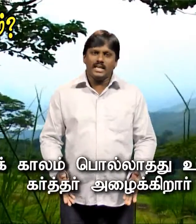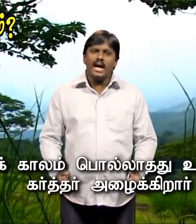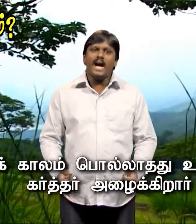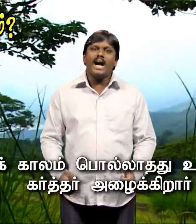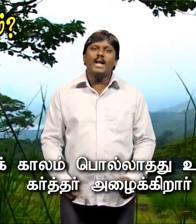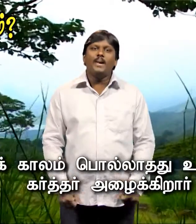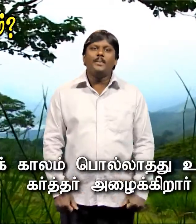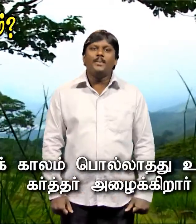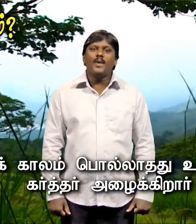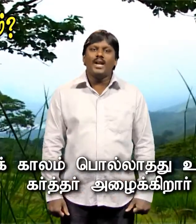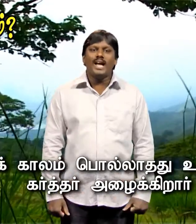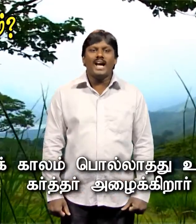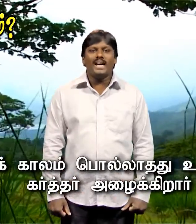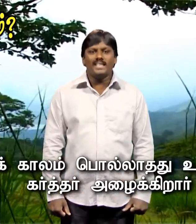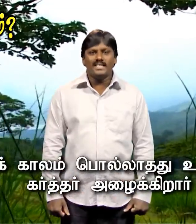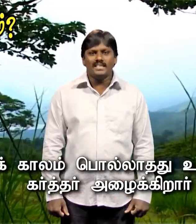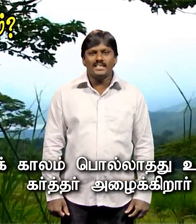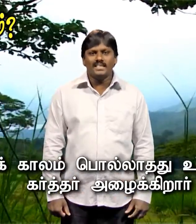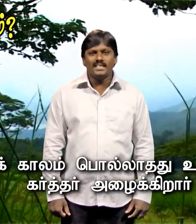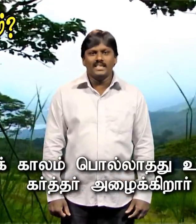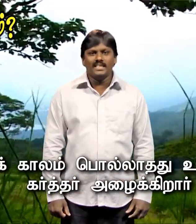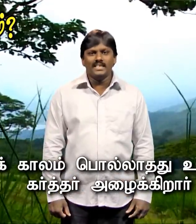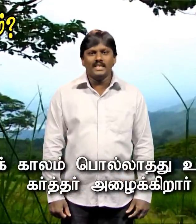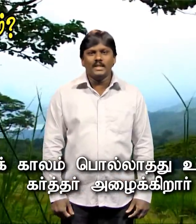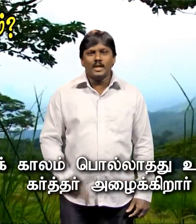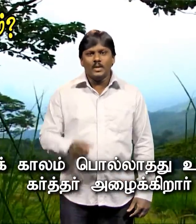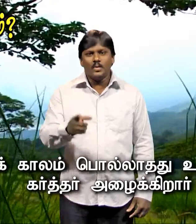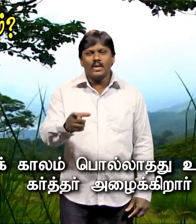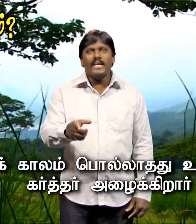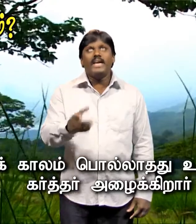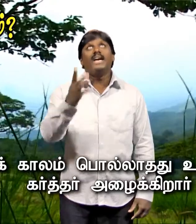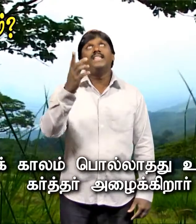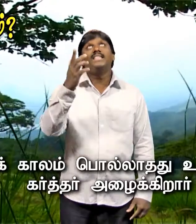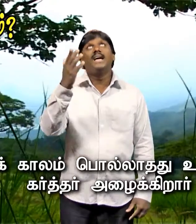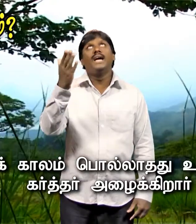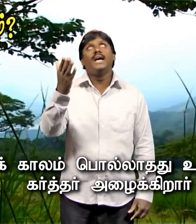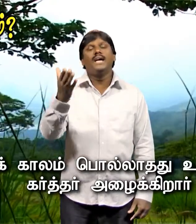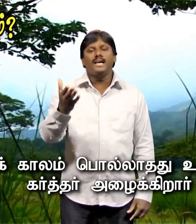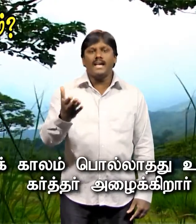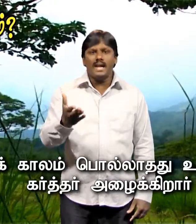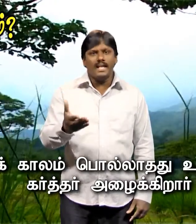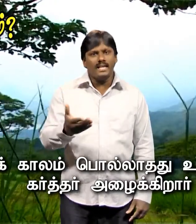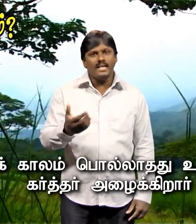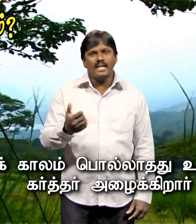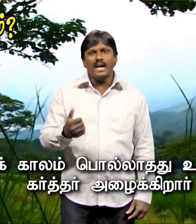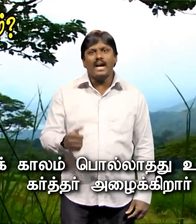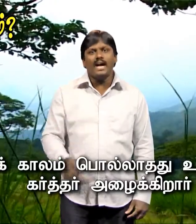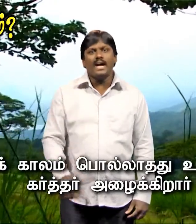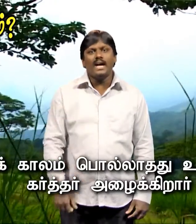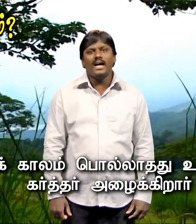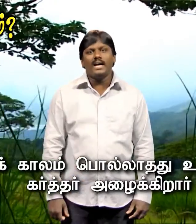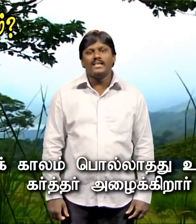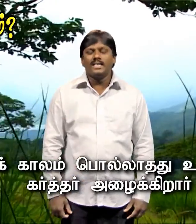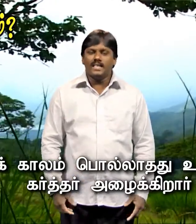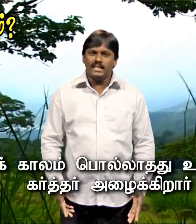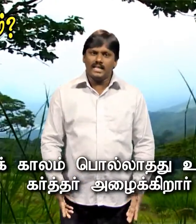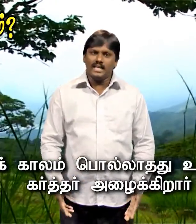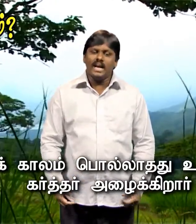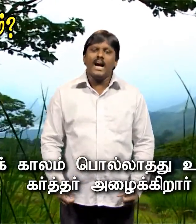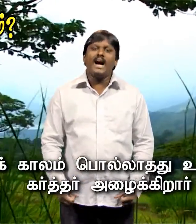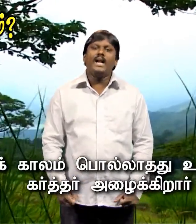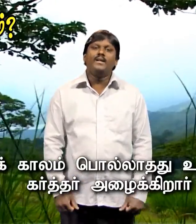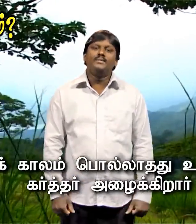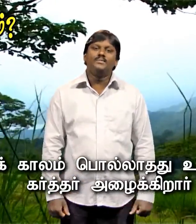வீடுதான். இந்த காலம் பொல்லாதது, உன்னை கர்த்தர் அழைக்கிறார்.